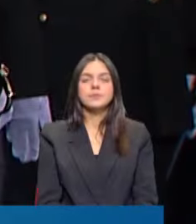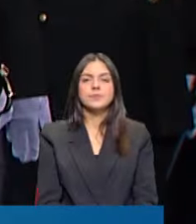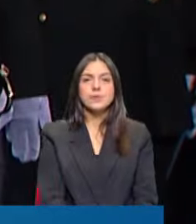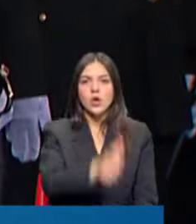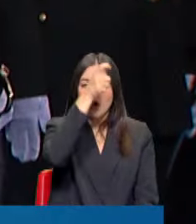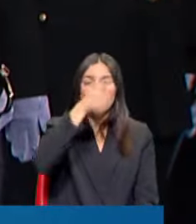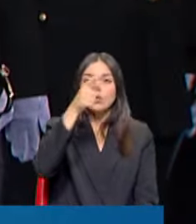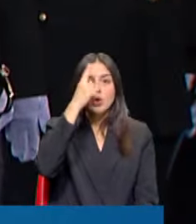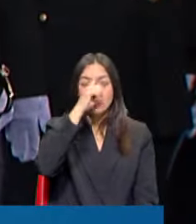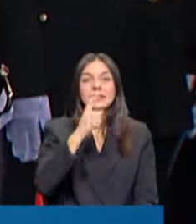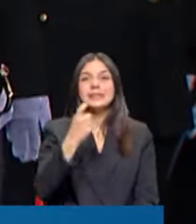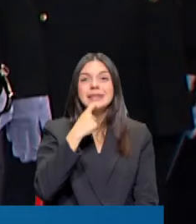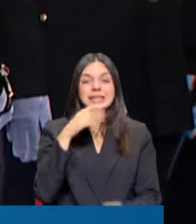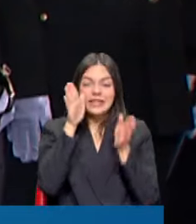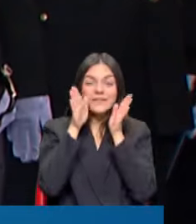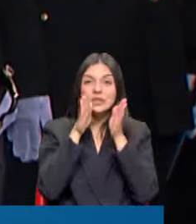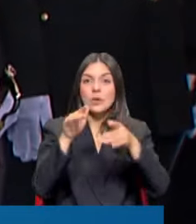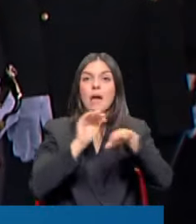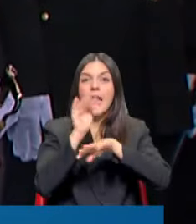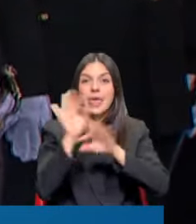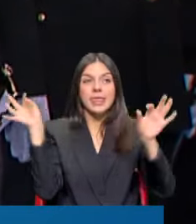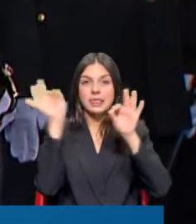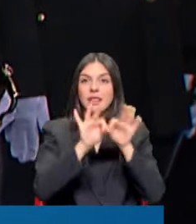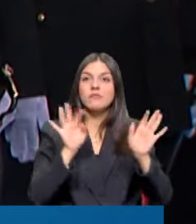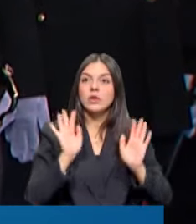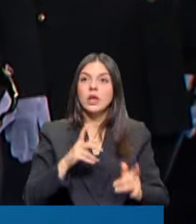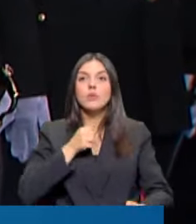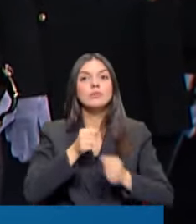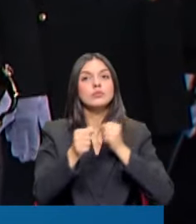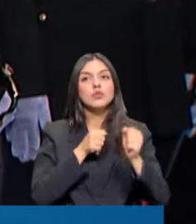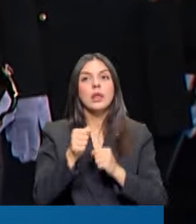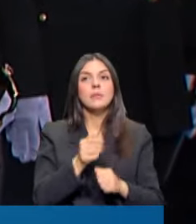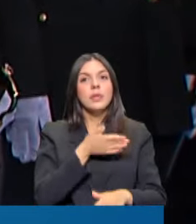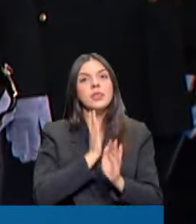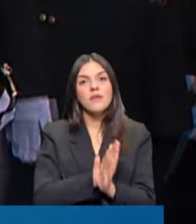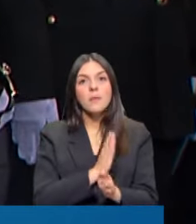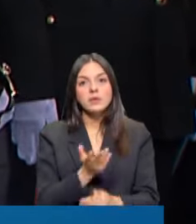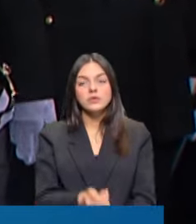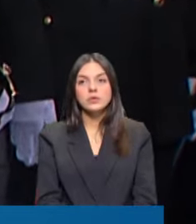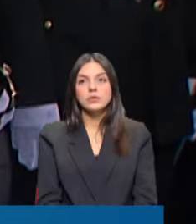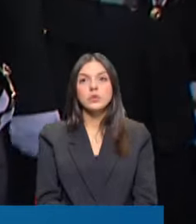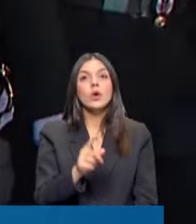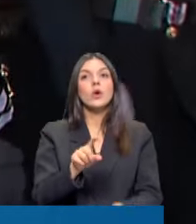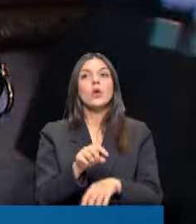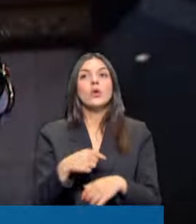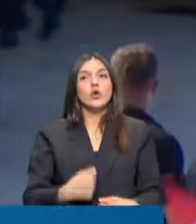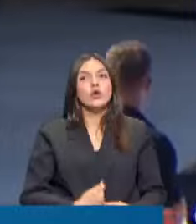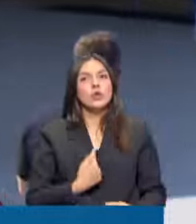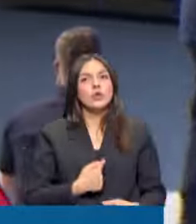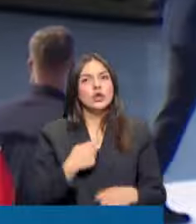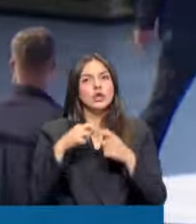Türkiye 100 yılı vizyonumuzu hayata geçirinceye kadar mücadelemizi sürdüreceğiz. Ruhun şad